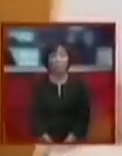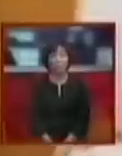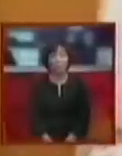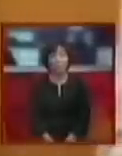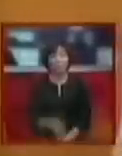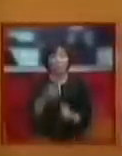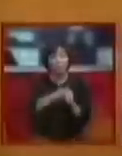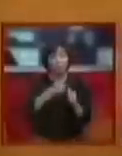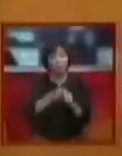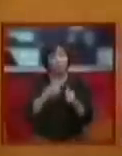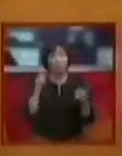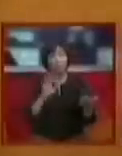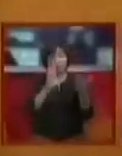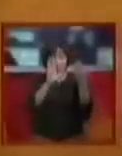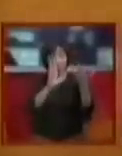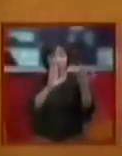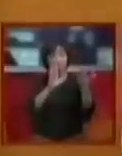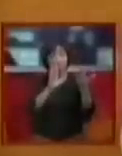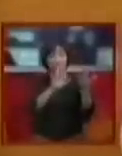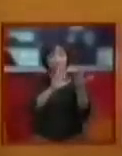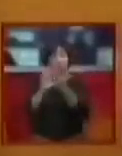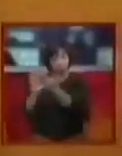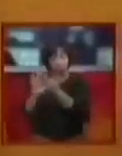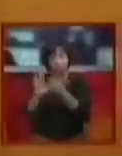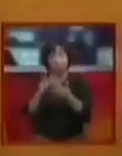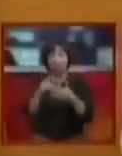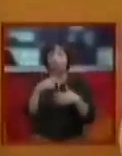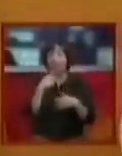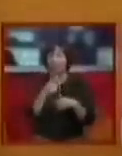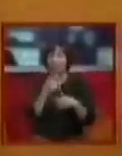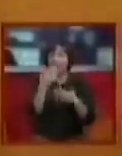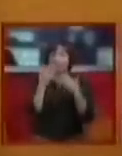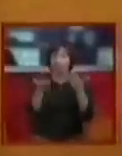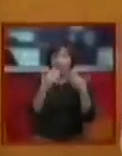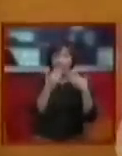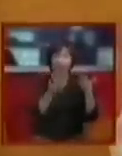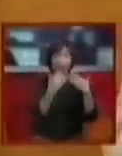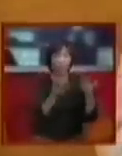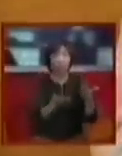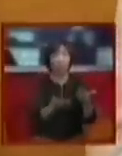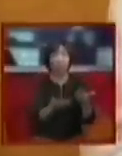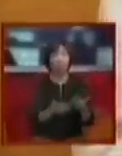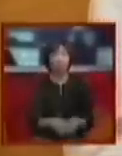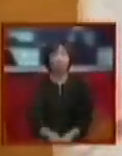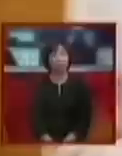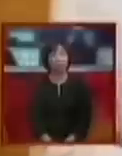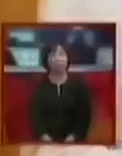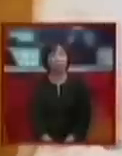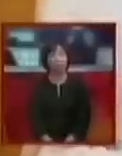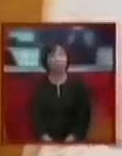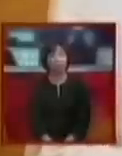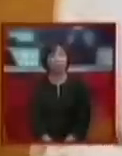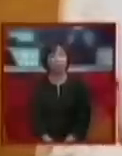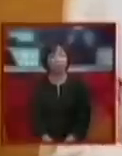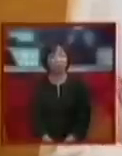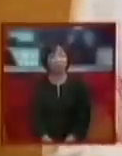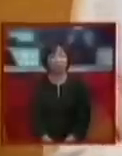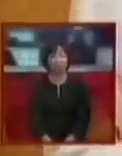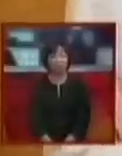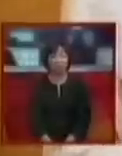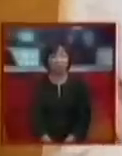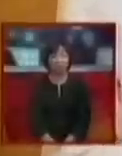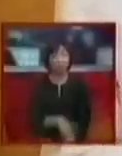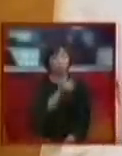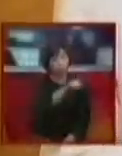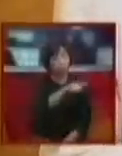Sa tuwing haharap ako sa isang ina na nagsasabing salamat at nabakunahan na ang aking sanggol, ang tugon ko,